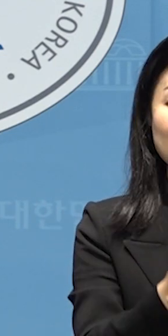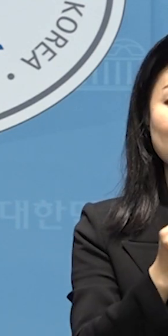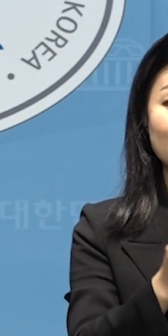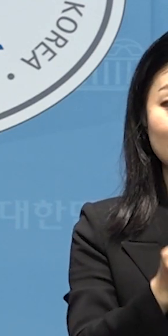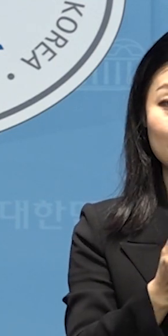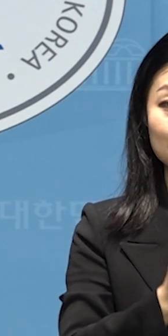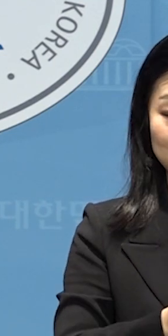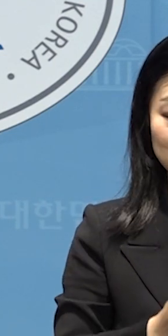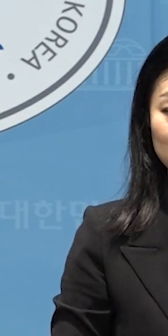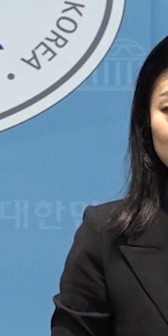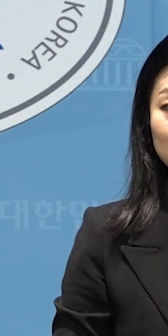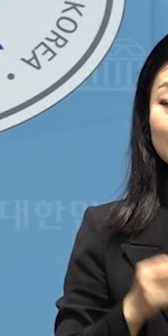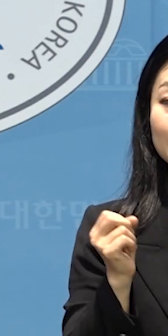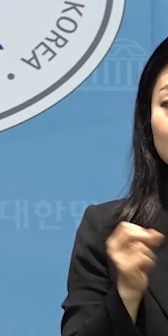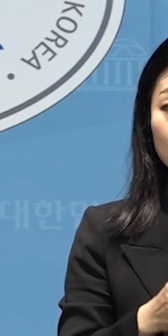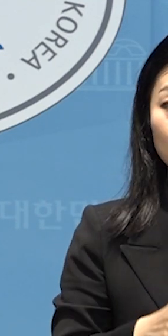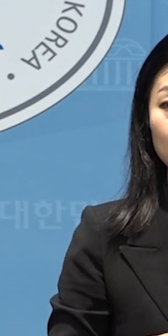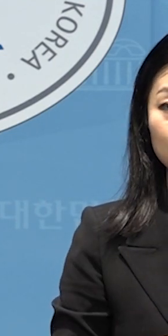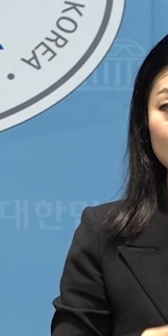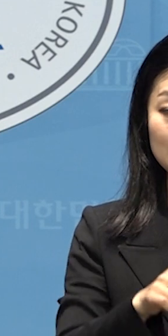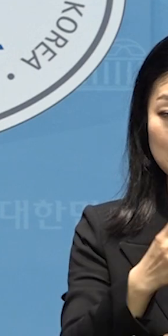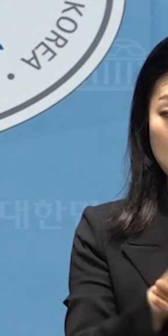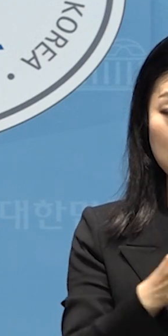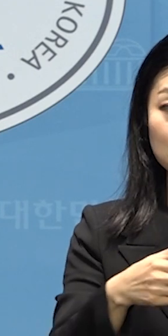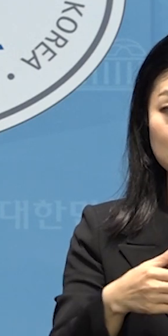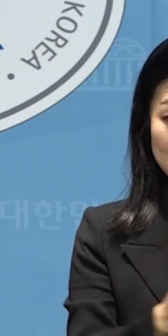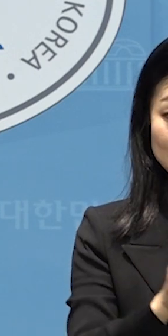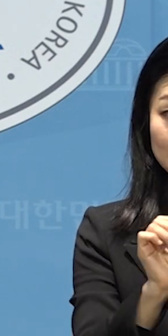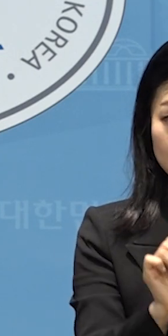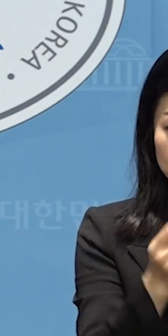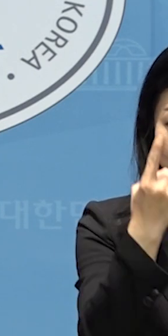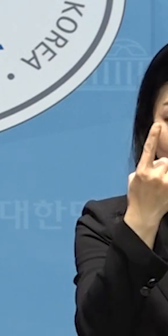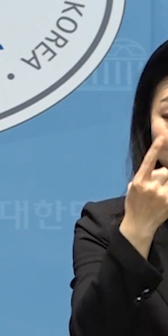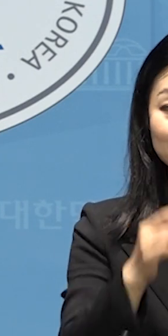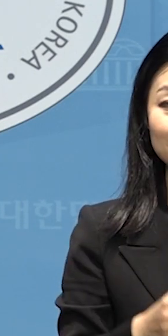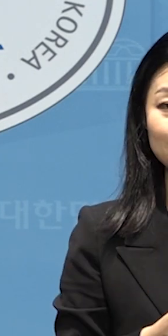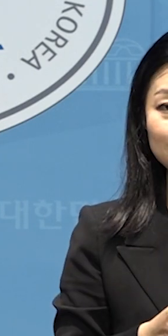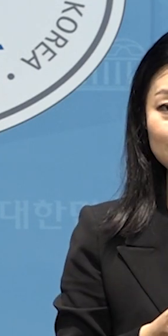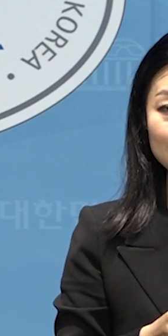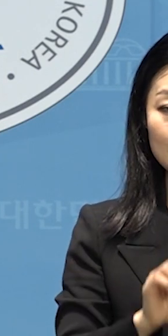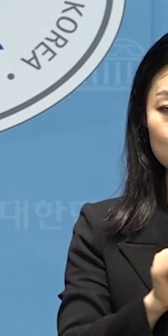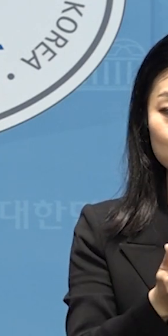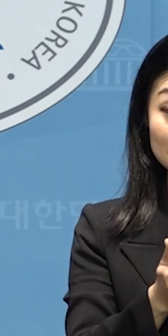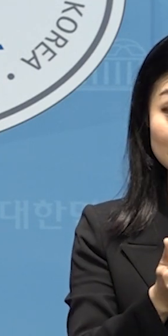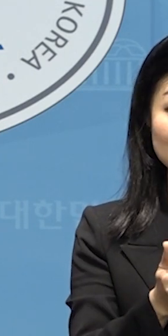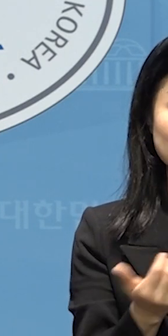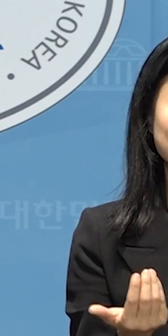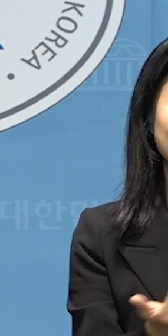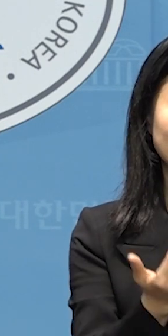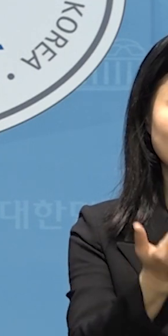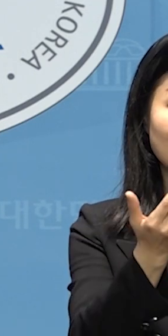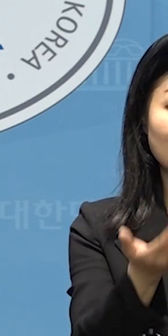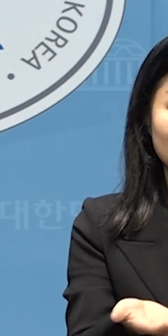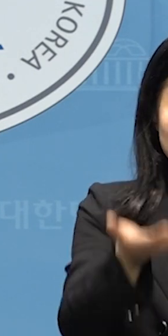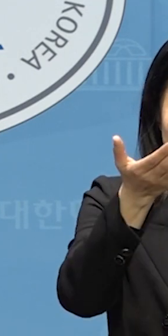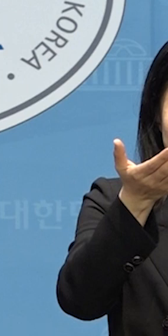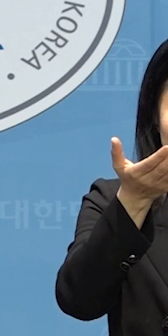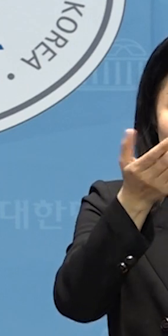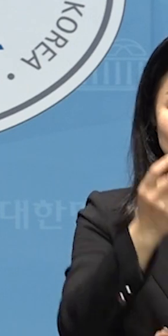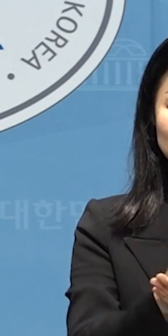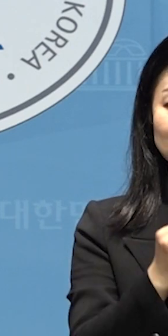하겠습니다 나아가 금투 폐지를 계기로 자본시장 선진화를 위한 입법에도 적극 나서야